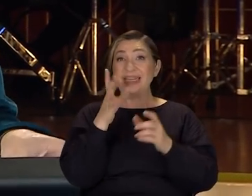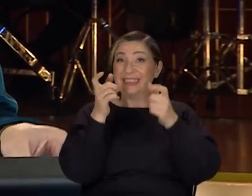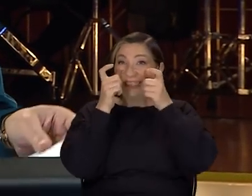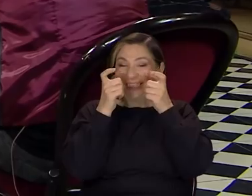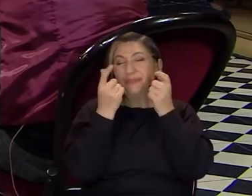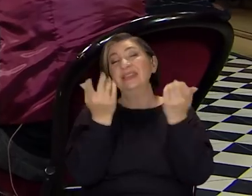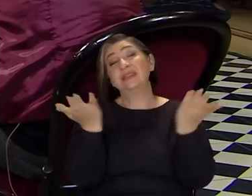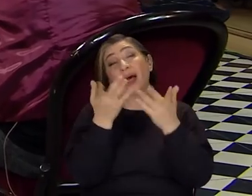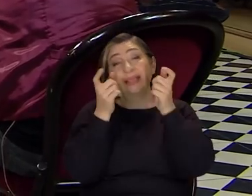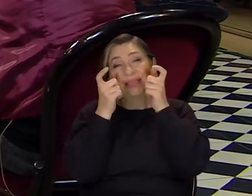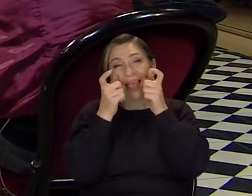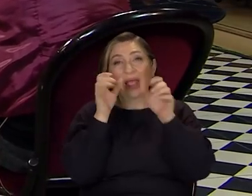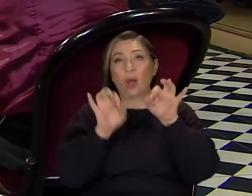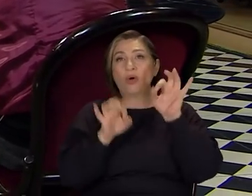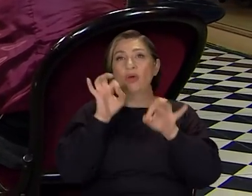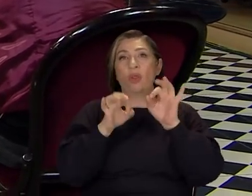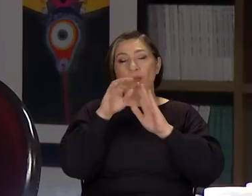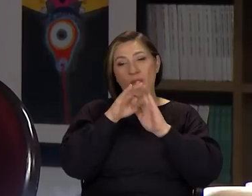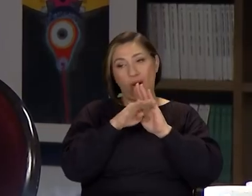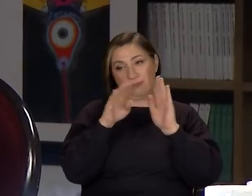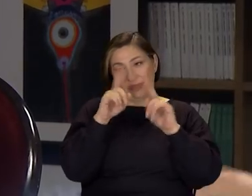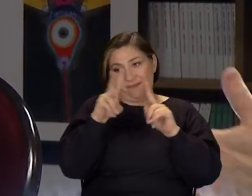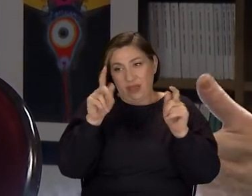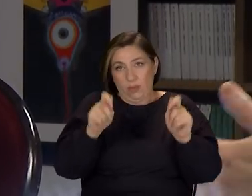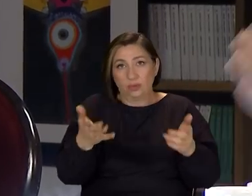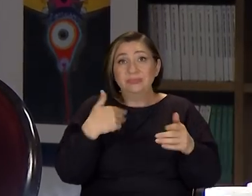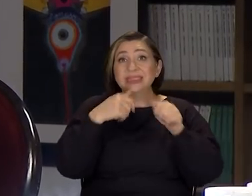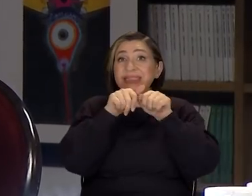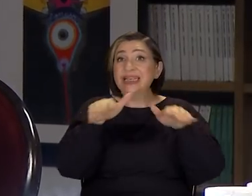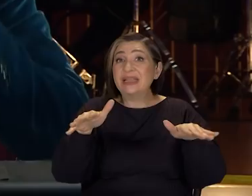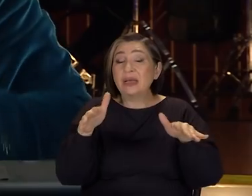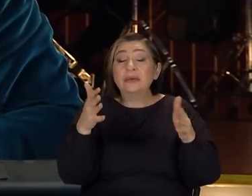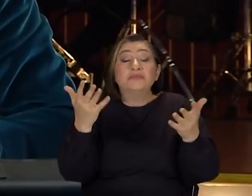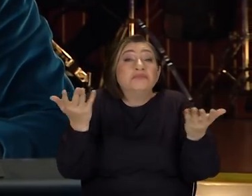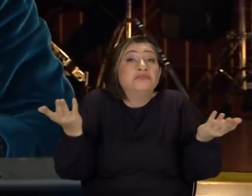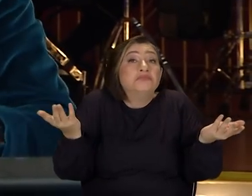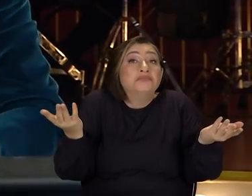dikkatli, kontrollü programlar yapıyoruz. Çünkü biz yayındayken